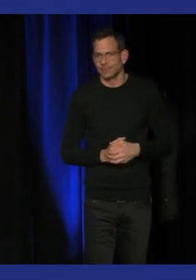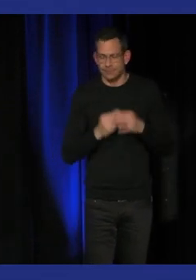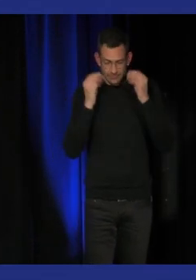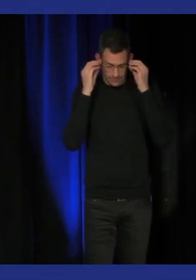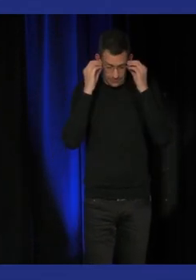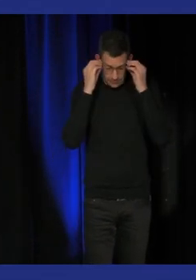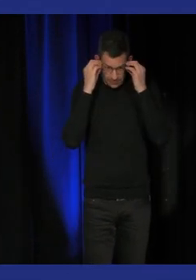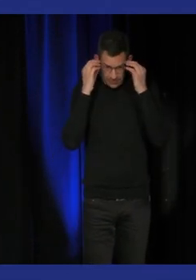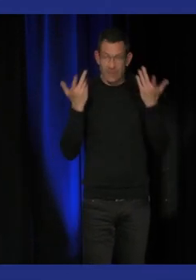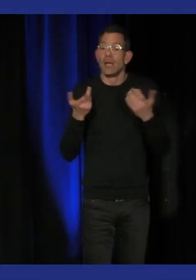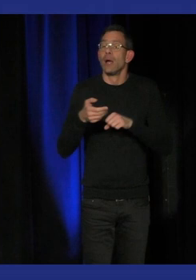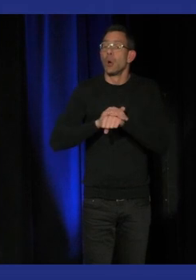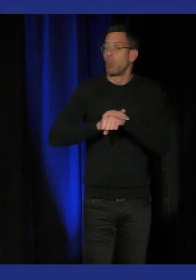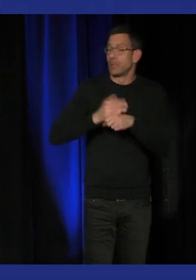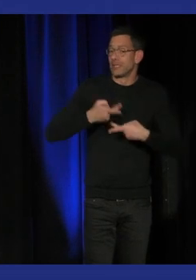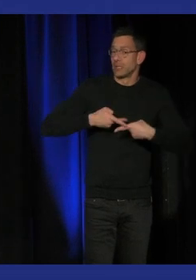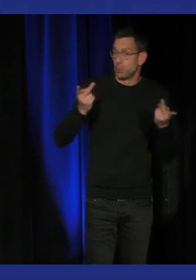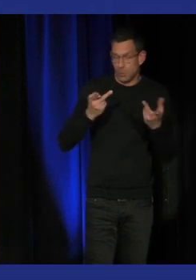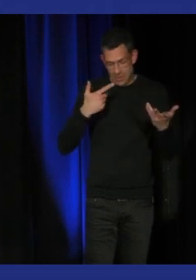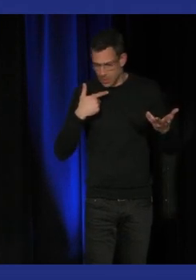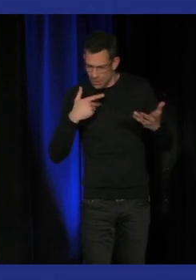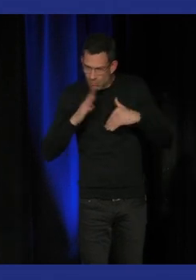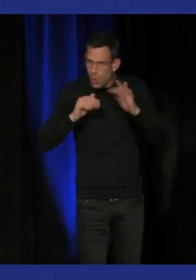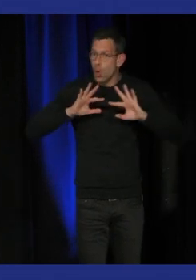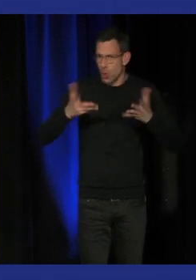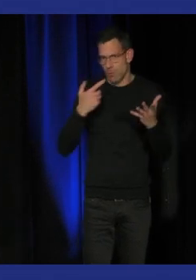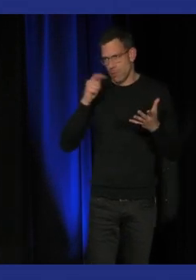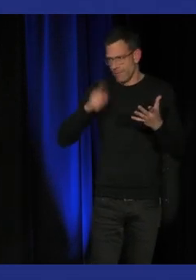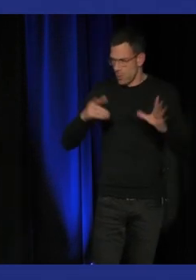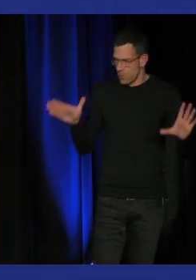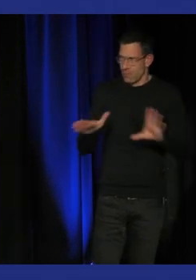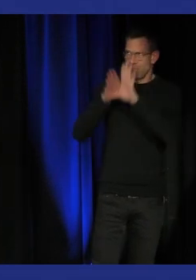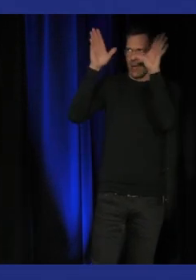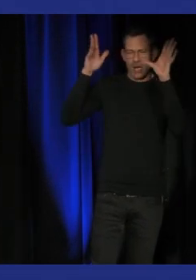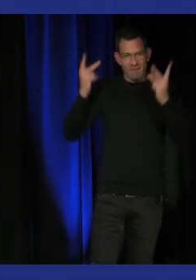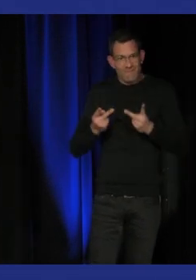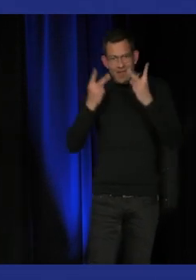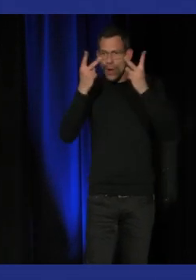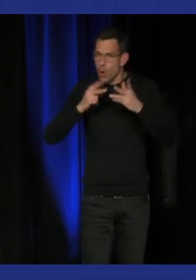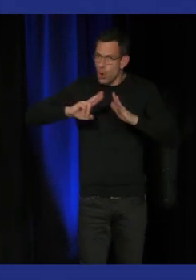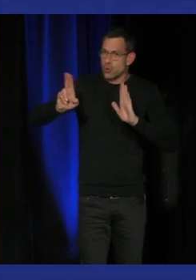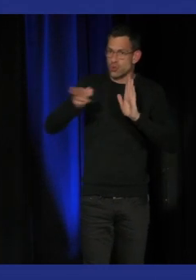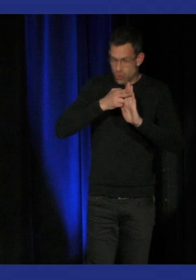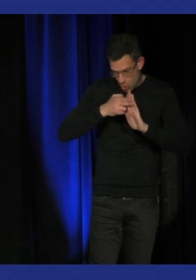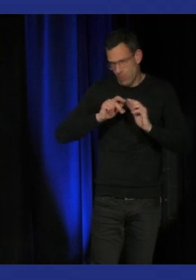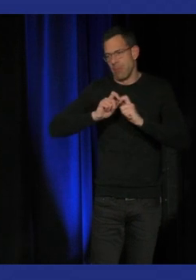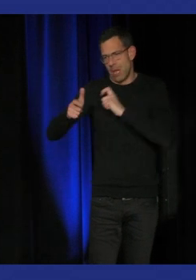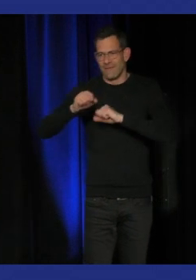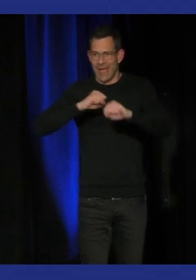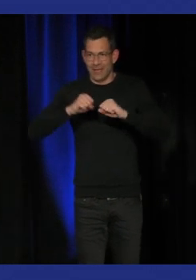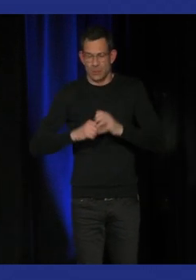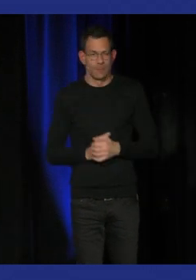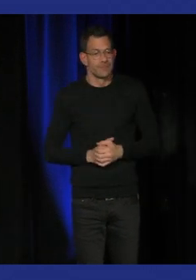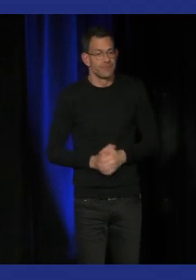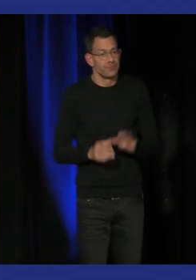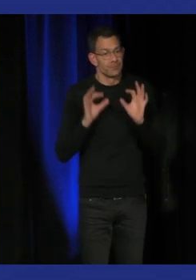une politique publique, ça se construit aussi avec des images, des valeurs, des normes et puis une théorie de l'action. Et ce petit groupe de